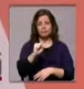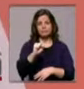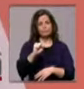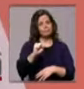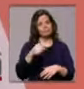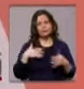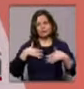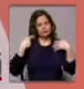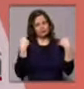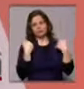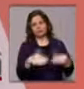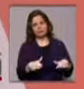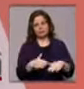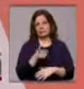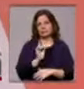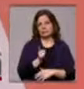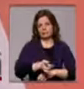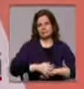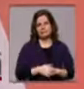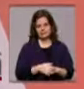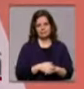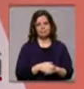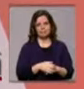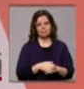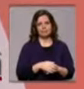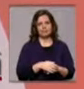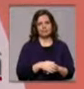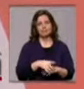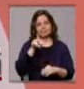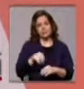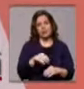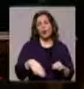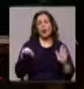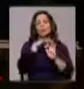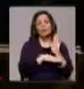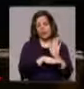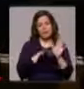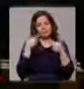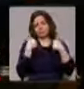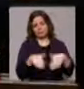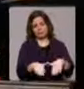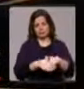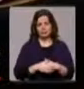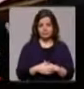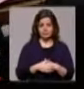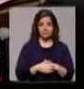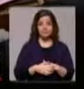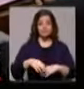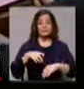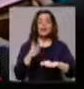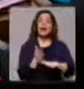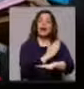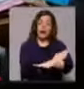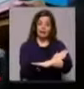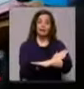ανατροπή ή σε άνευ όρων παράδοση. Horas antes de Tsipras anunciar que o